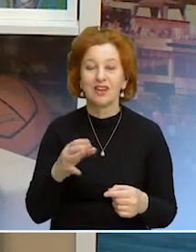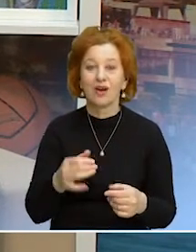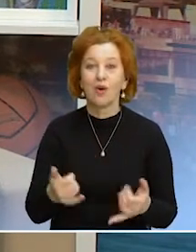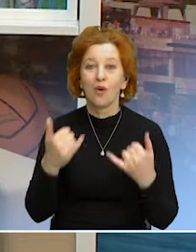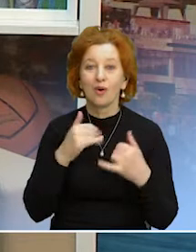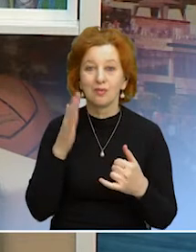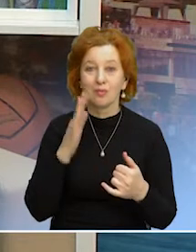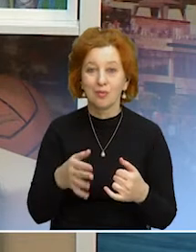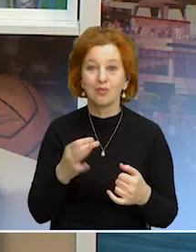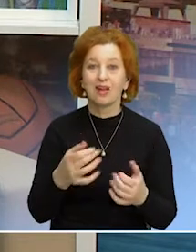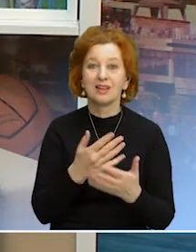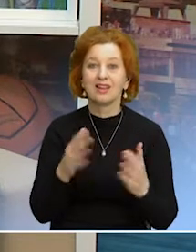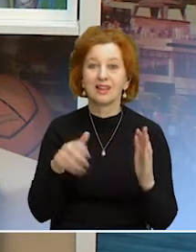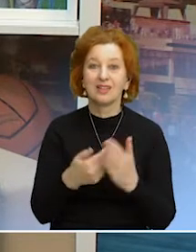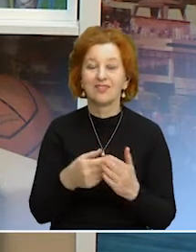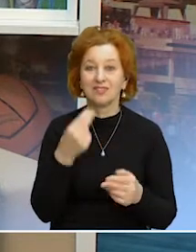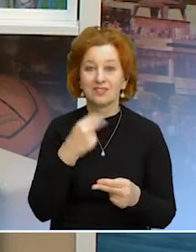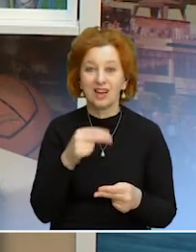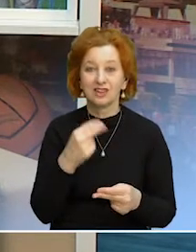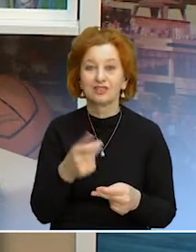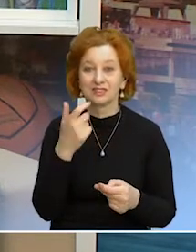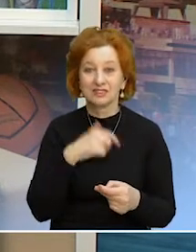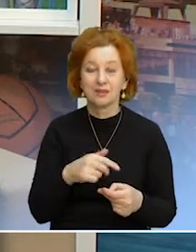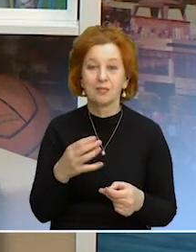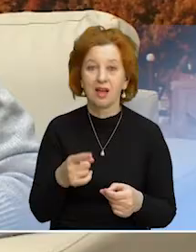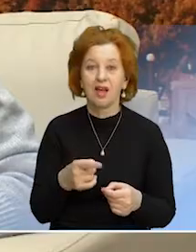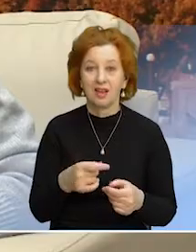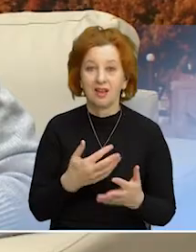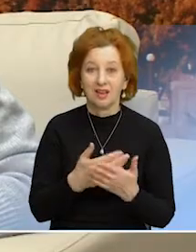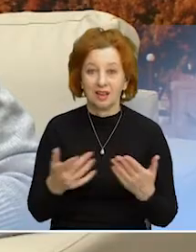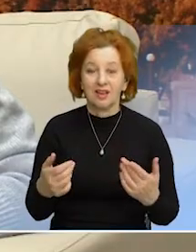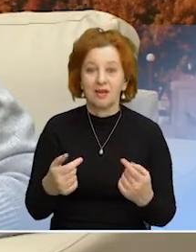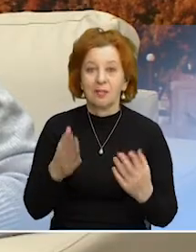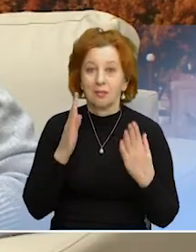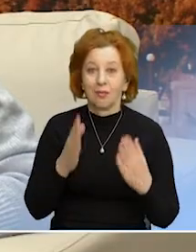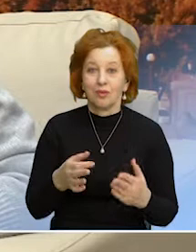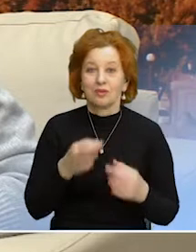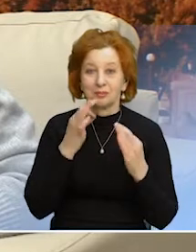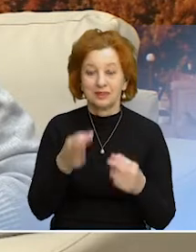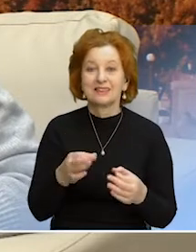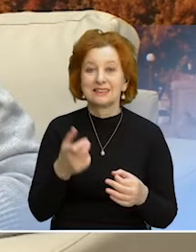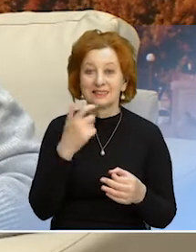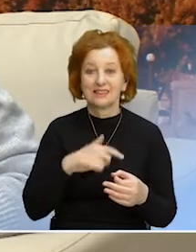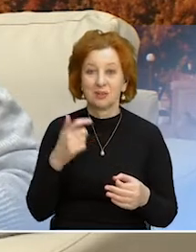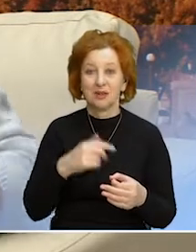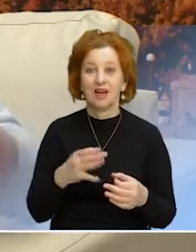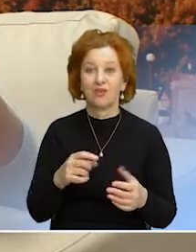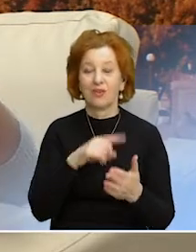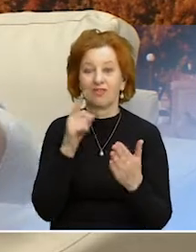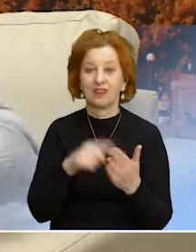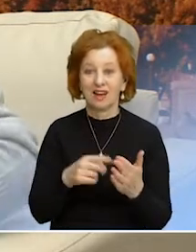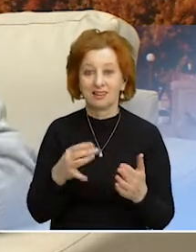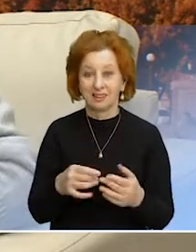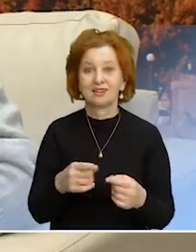А гости будут приходить в качестве себя или в качестве тоже персонажей? А мы, кстати, об этом не думали. Мы думали, что в качестве себя, но идея